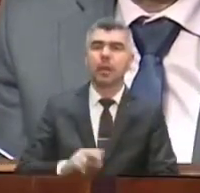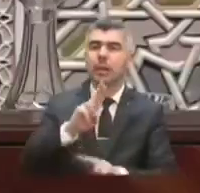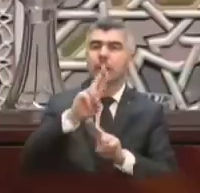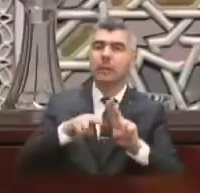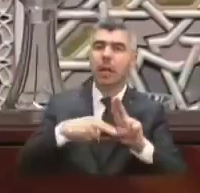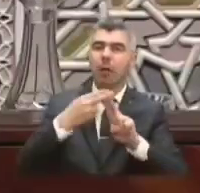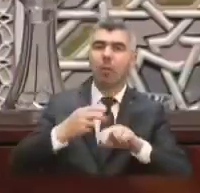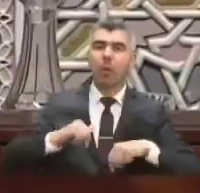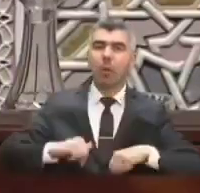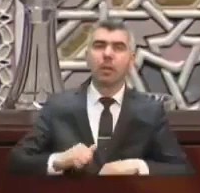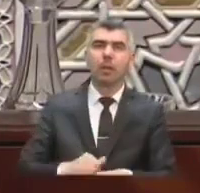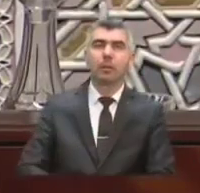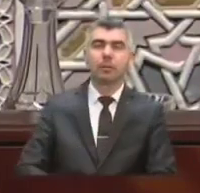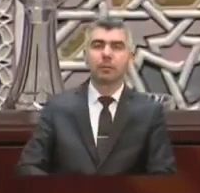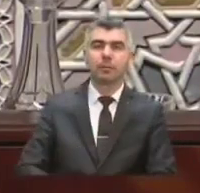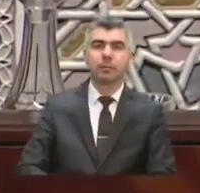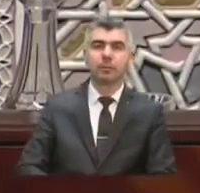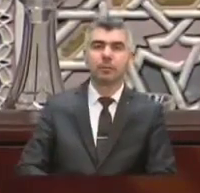الوزير.